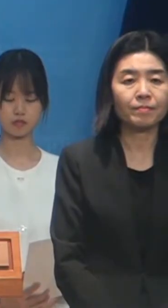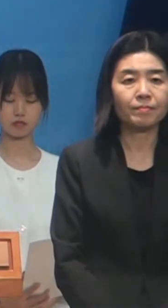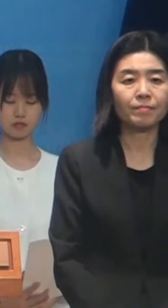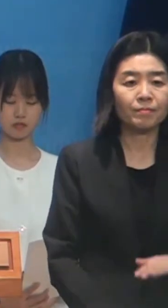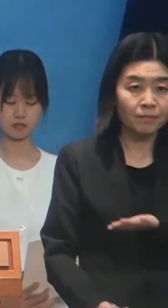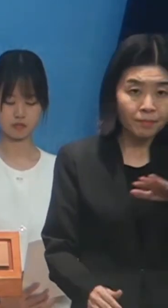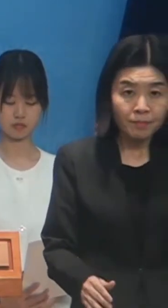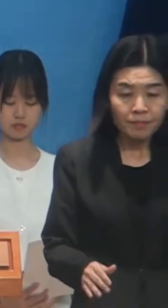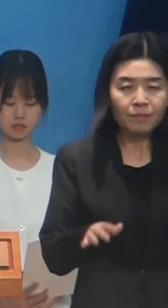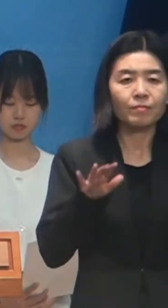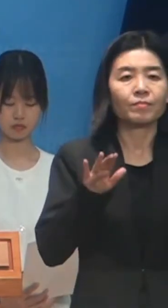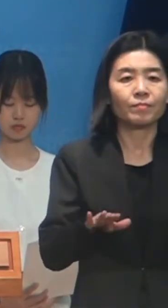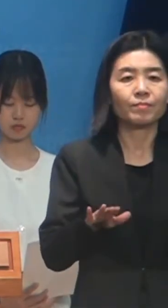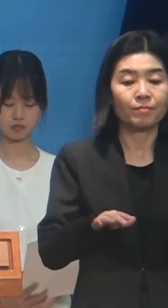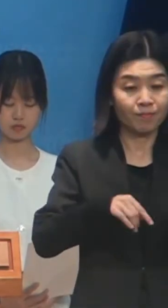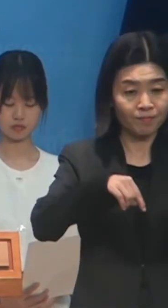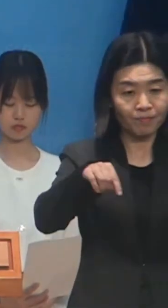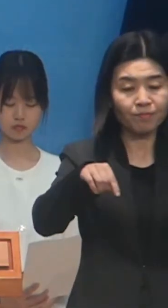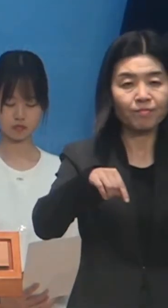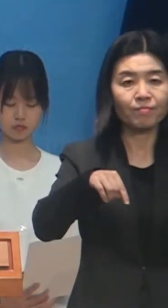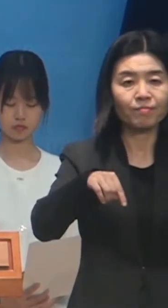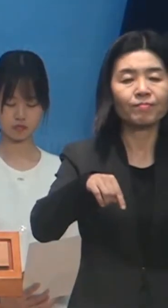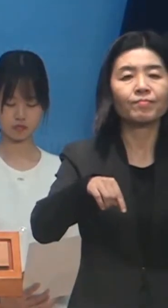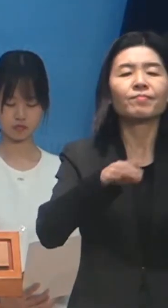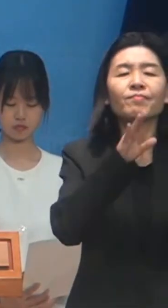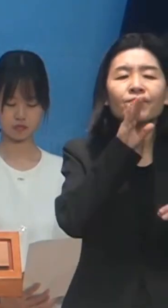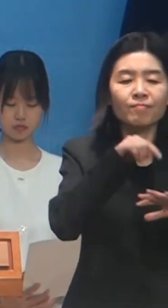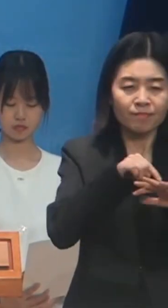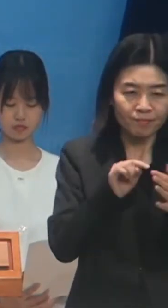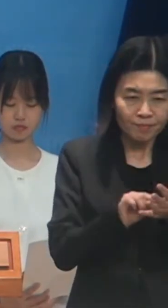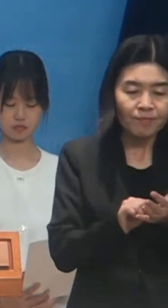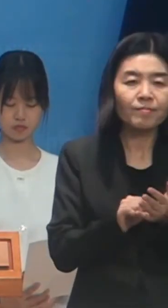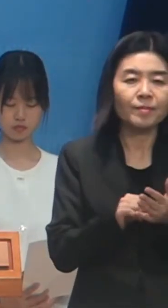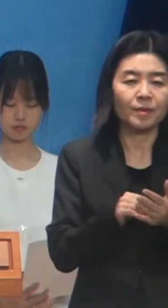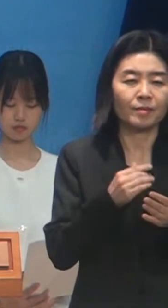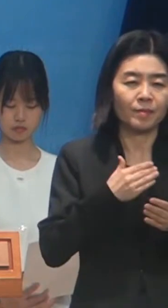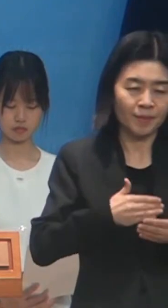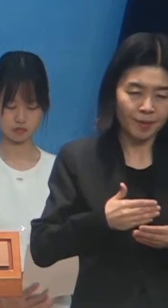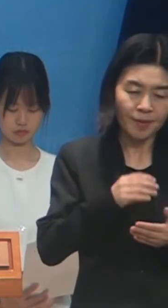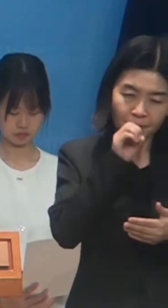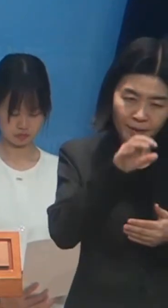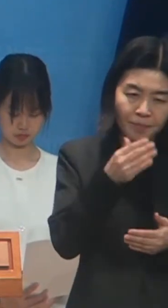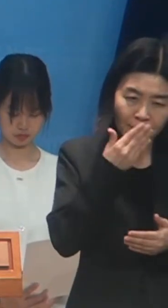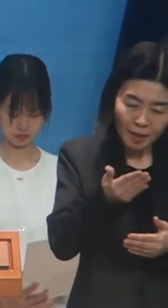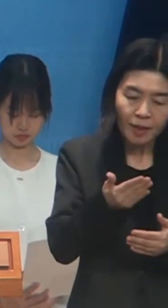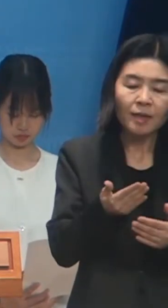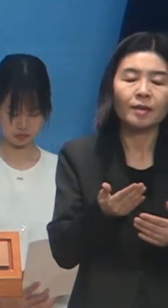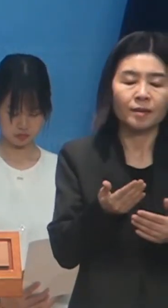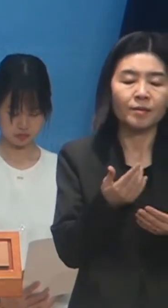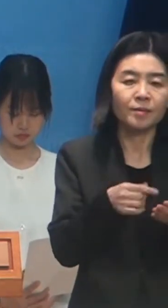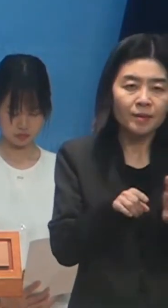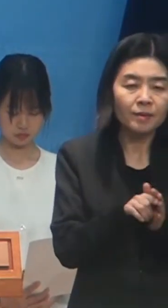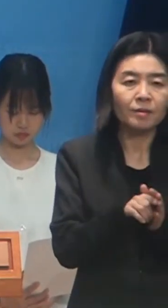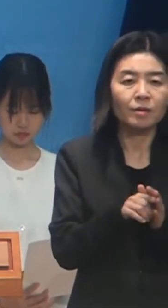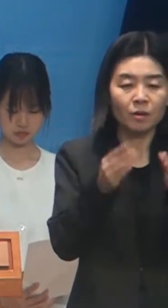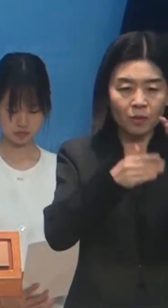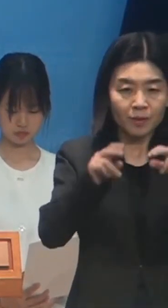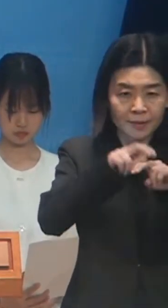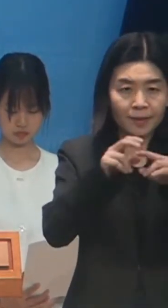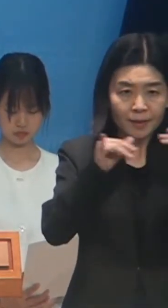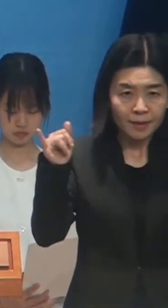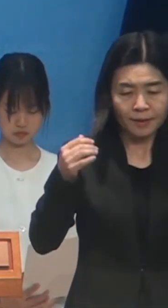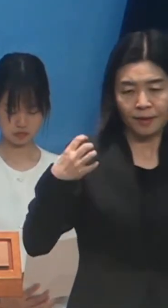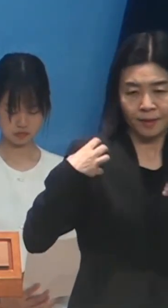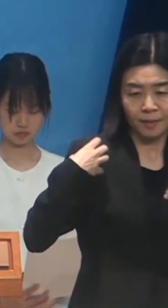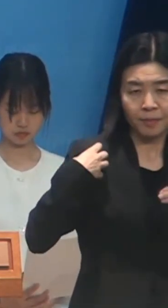우리는 오늘 정치가 다시 진심을 말할 수 있기를, 공직자가 다시 책임지는